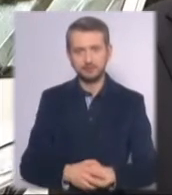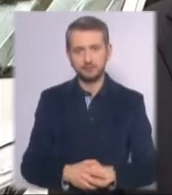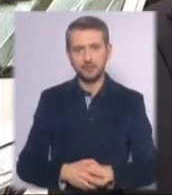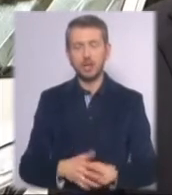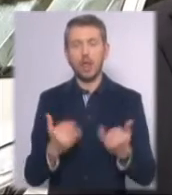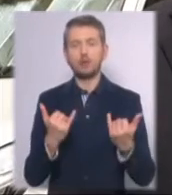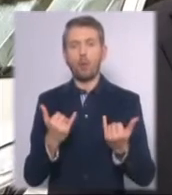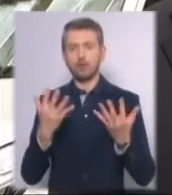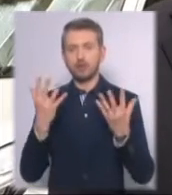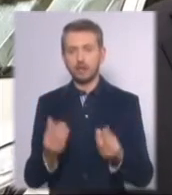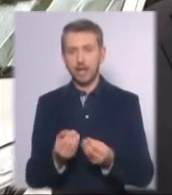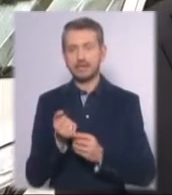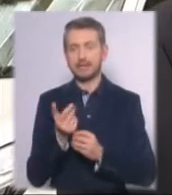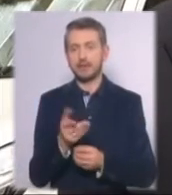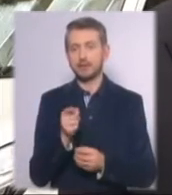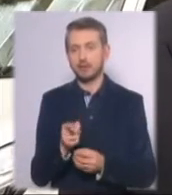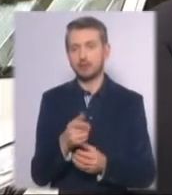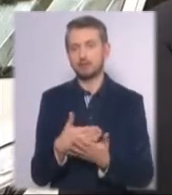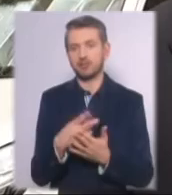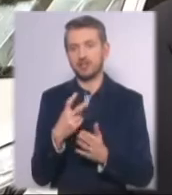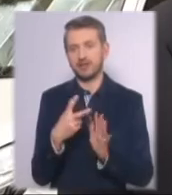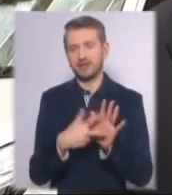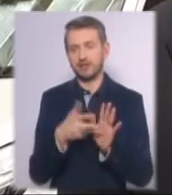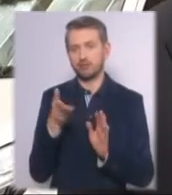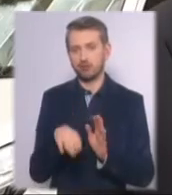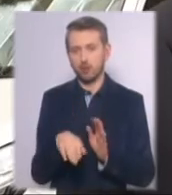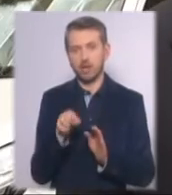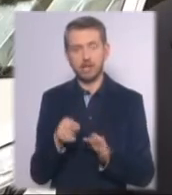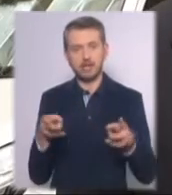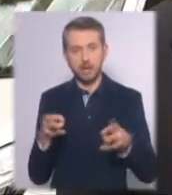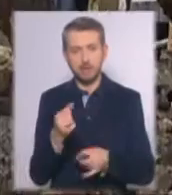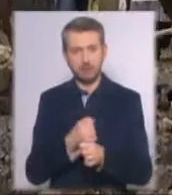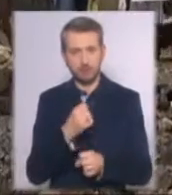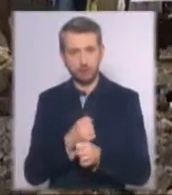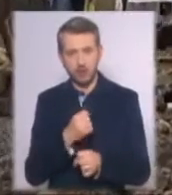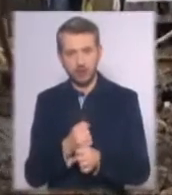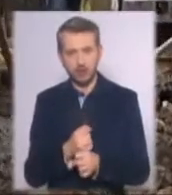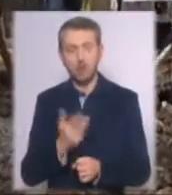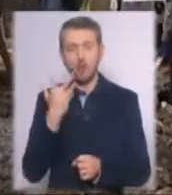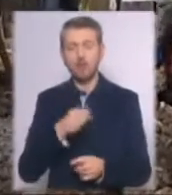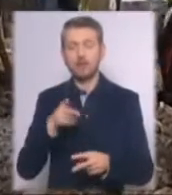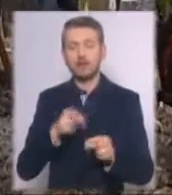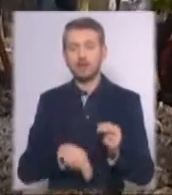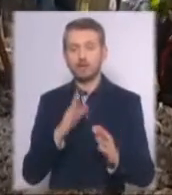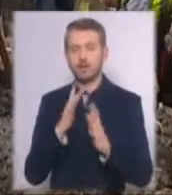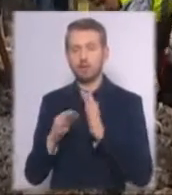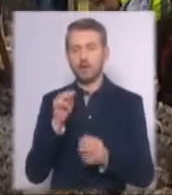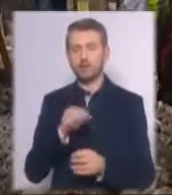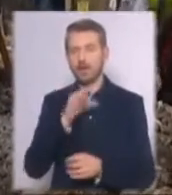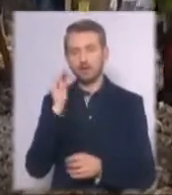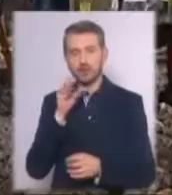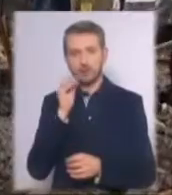На сьогоднішній день кількість їх складає 208 штук, які треба відпрацювати. Коли закінчать на бульварі Тараса